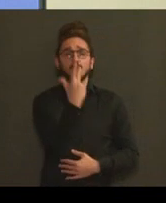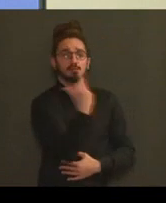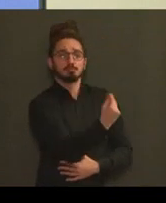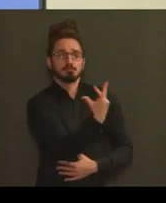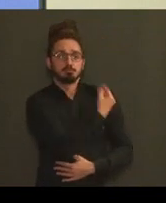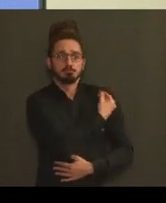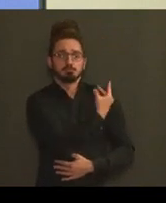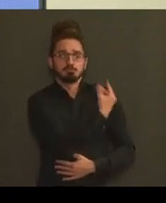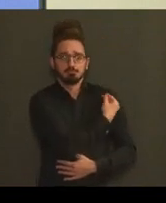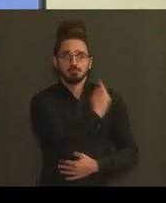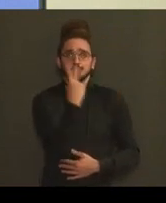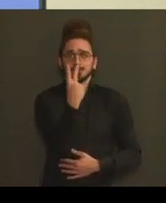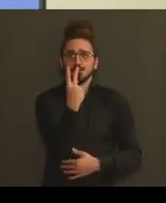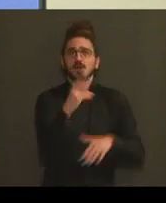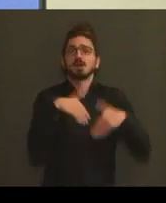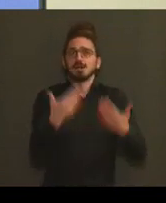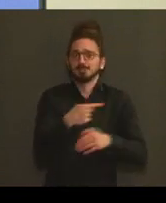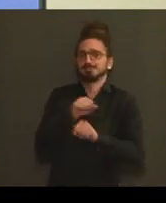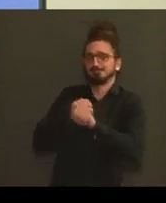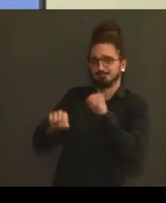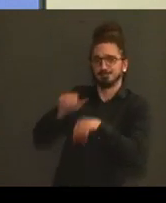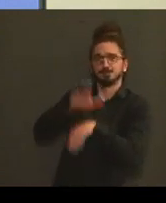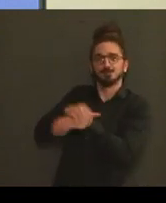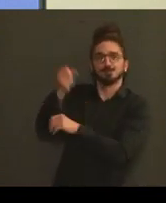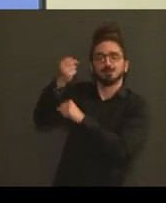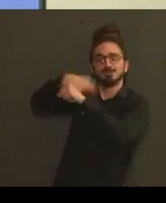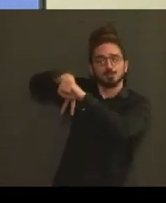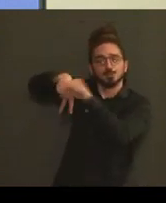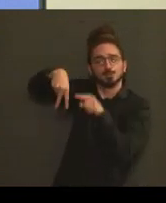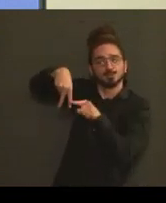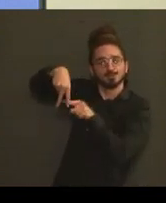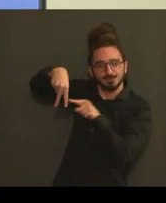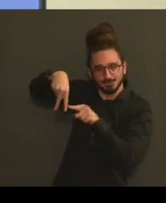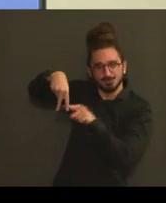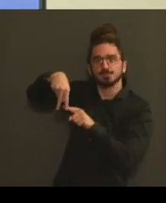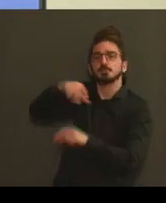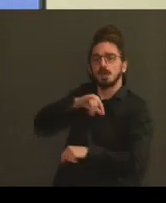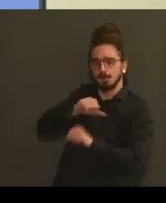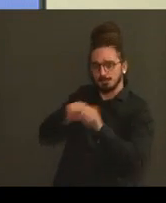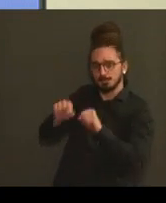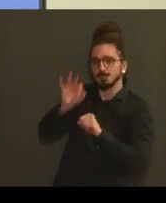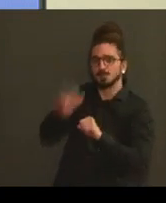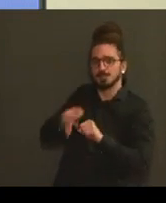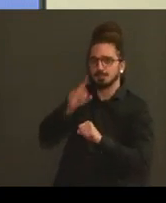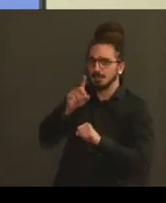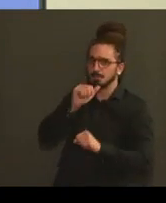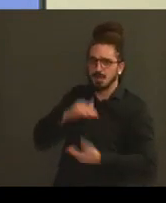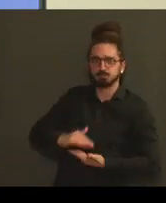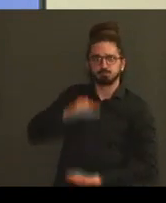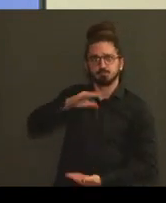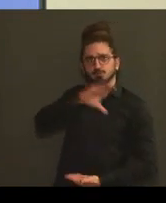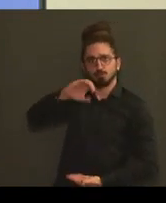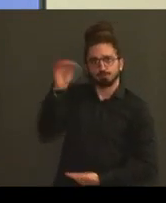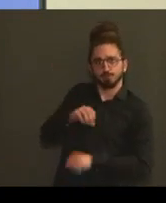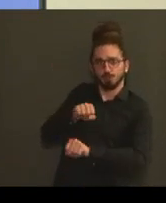bonne que par rapport à la vaccination et la protection induite par rapport aux souches originelles. Dans